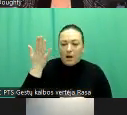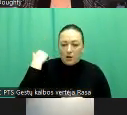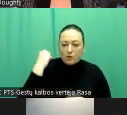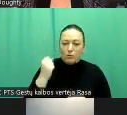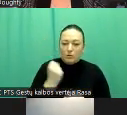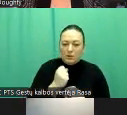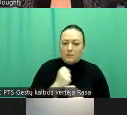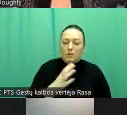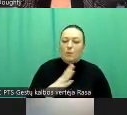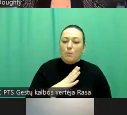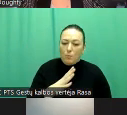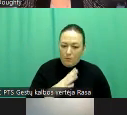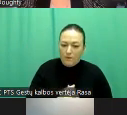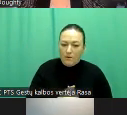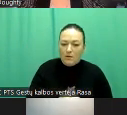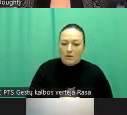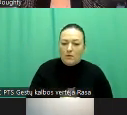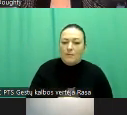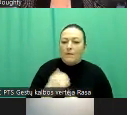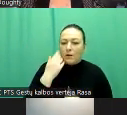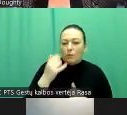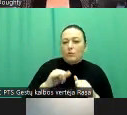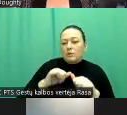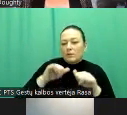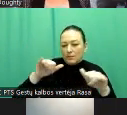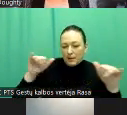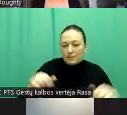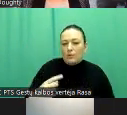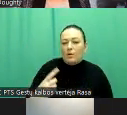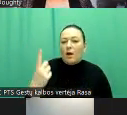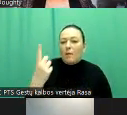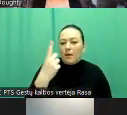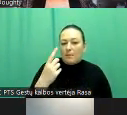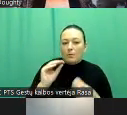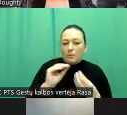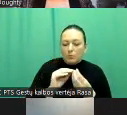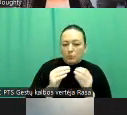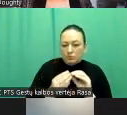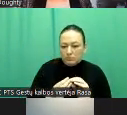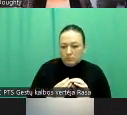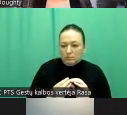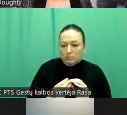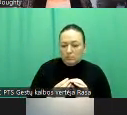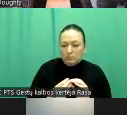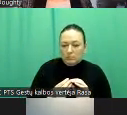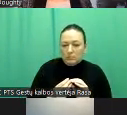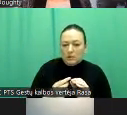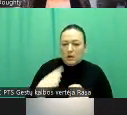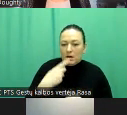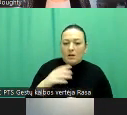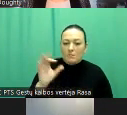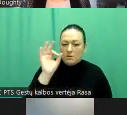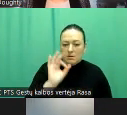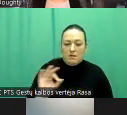Ir mes išsiplėsime dėl to pirmojo kontrakto ir kalbant apie tuos